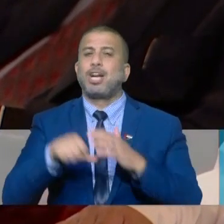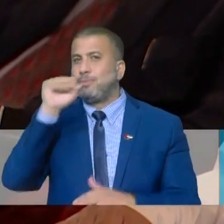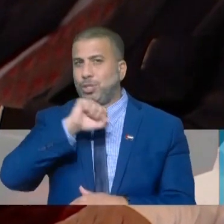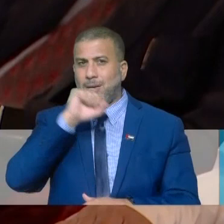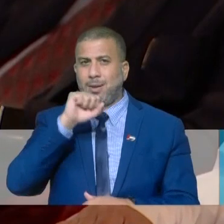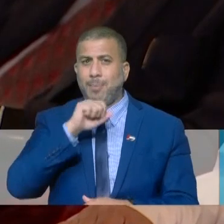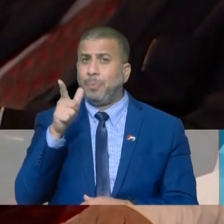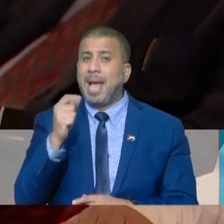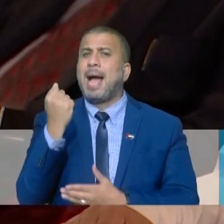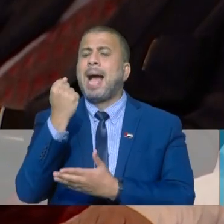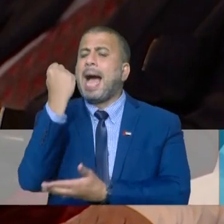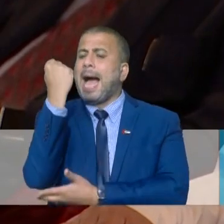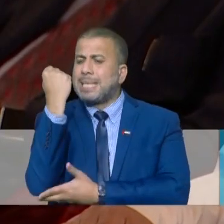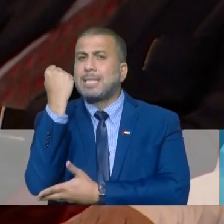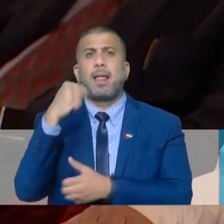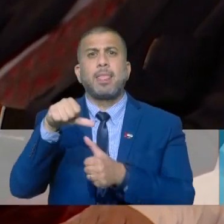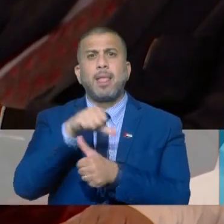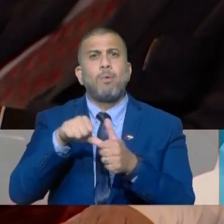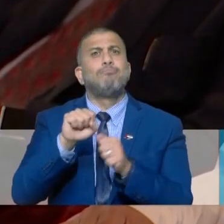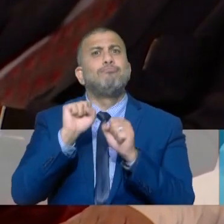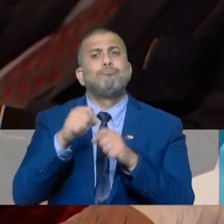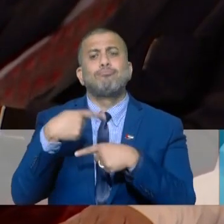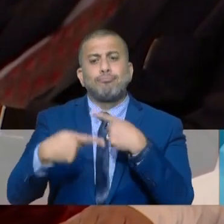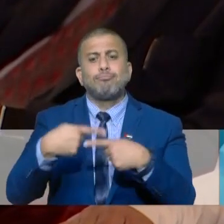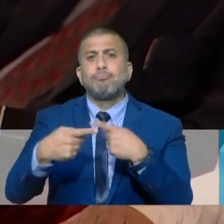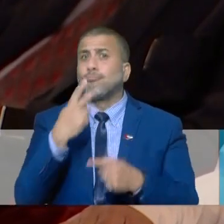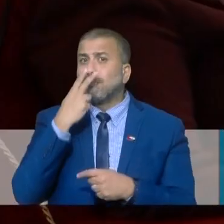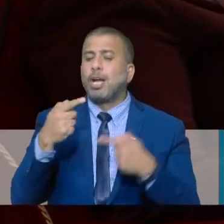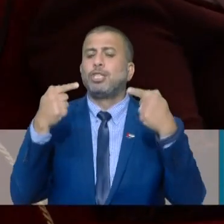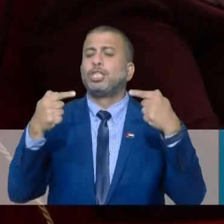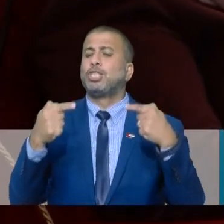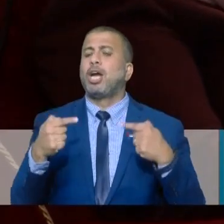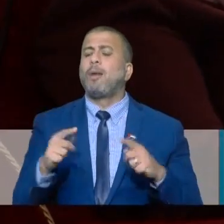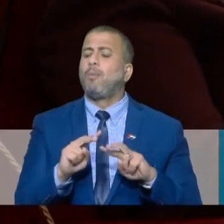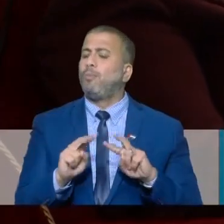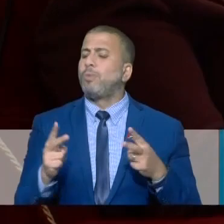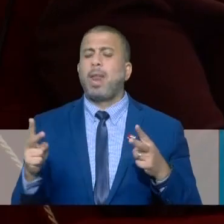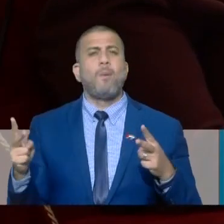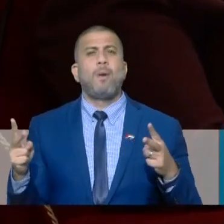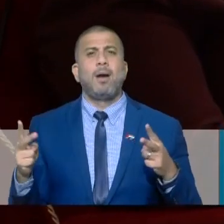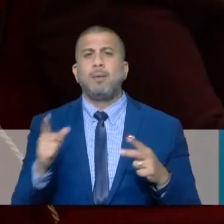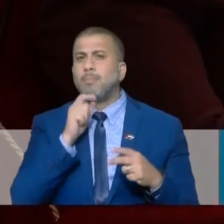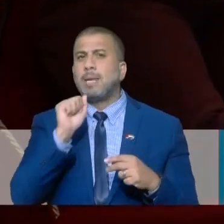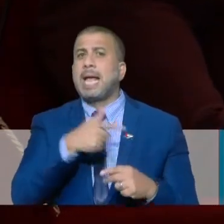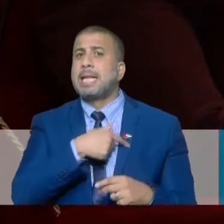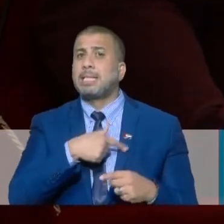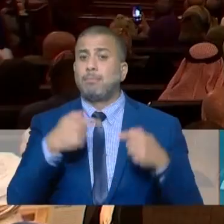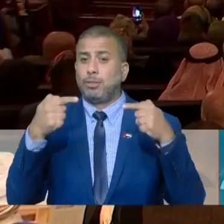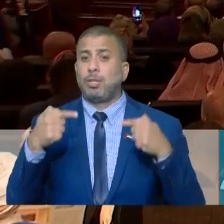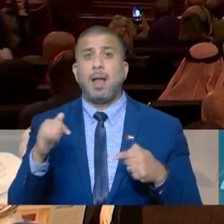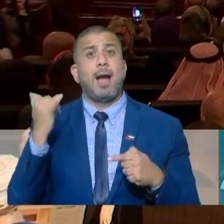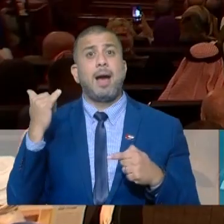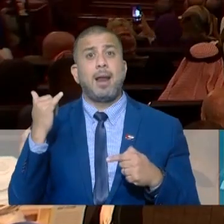شرقه حيث اسست الدورات المتعاقبه لمشهد شعري متنوع انطلاقا من اسماء شعريه